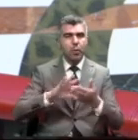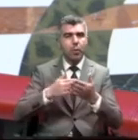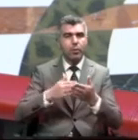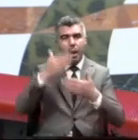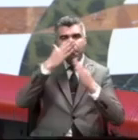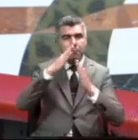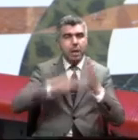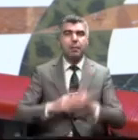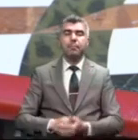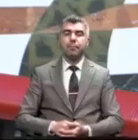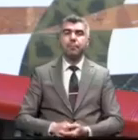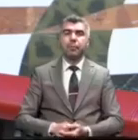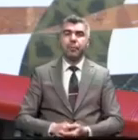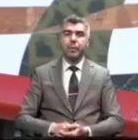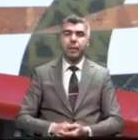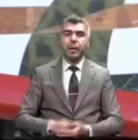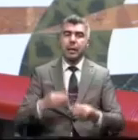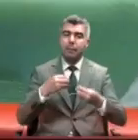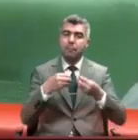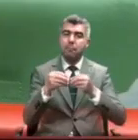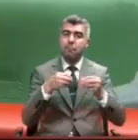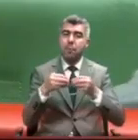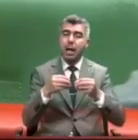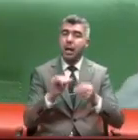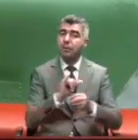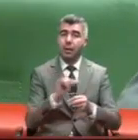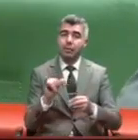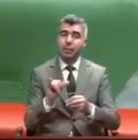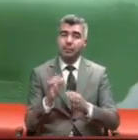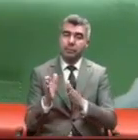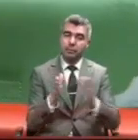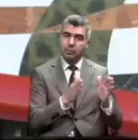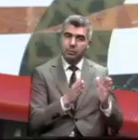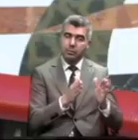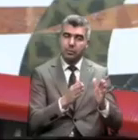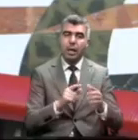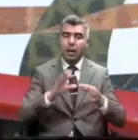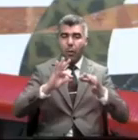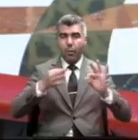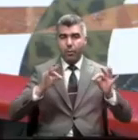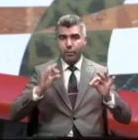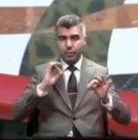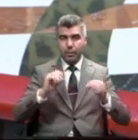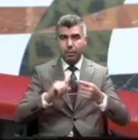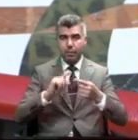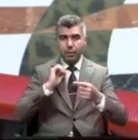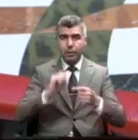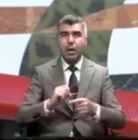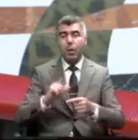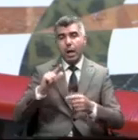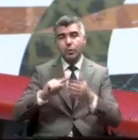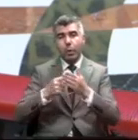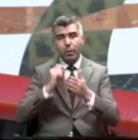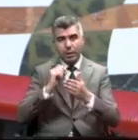بلادنا بلاستيك ماشي معدن بالنسبه بالنسبه للنحاس ايضا كاين عدد ديال